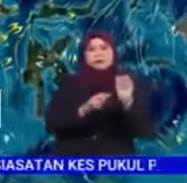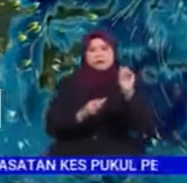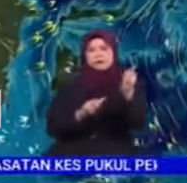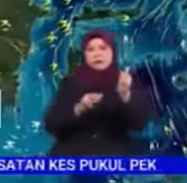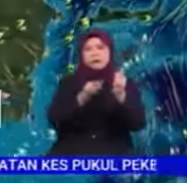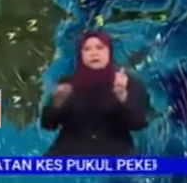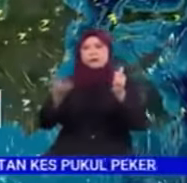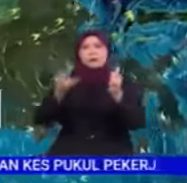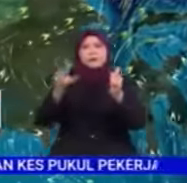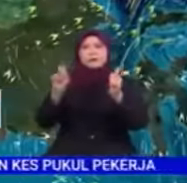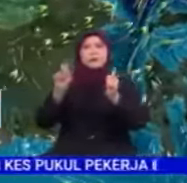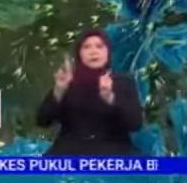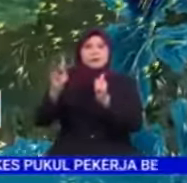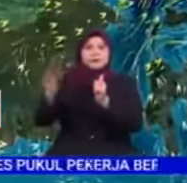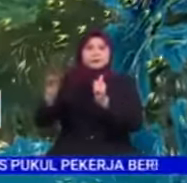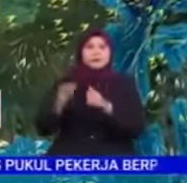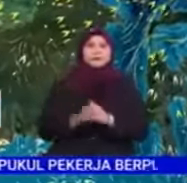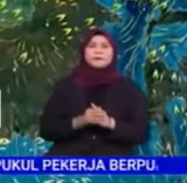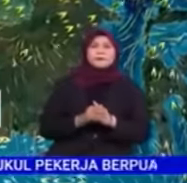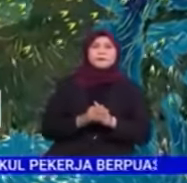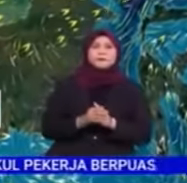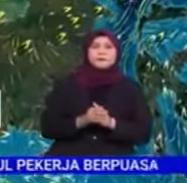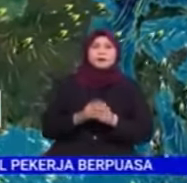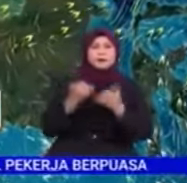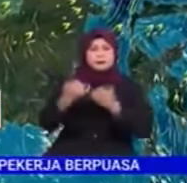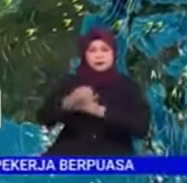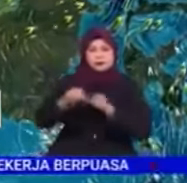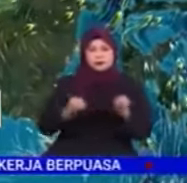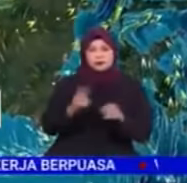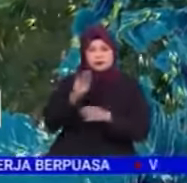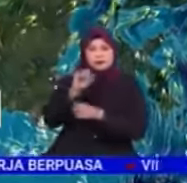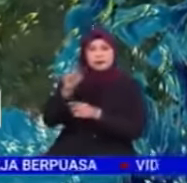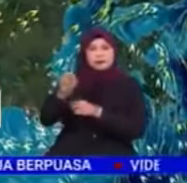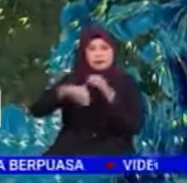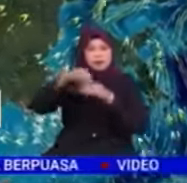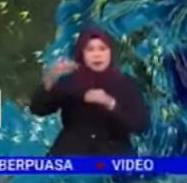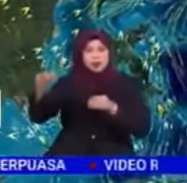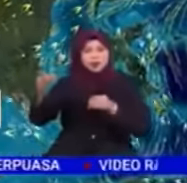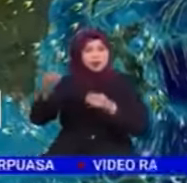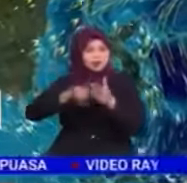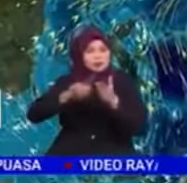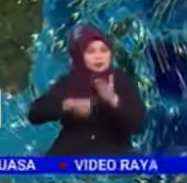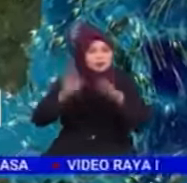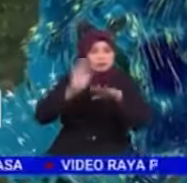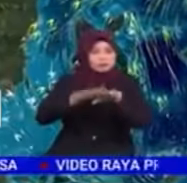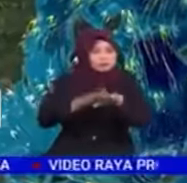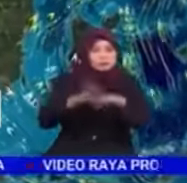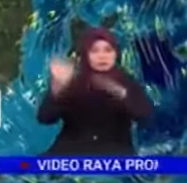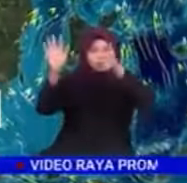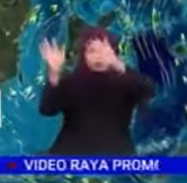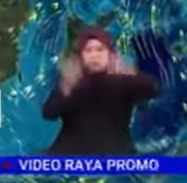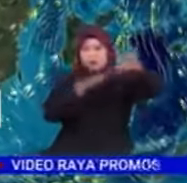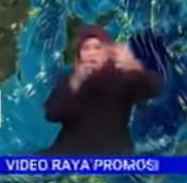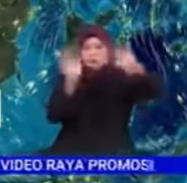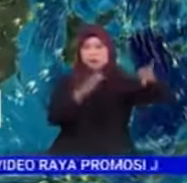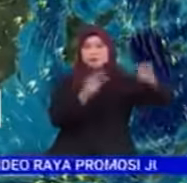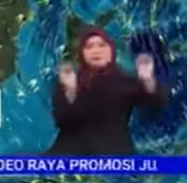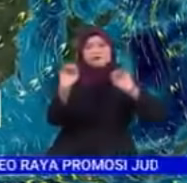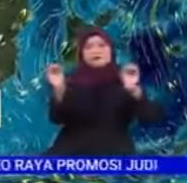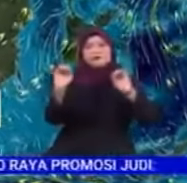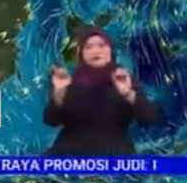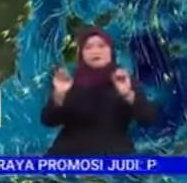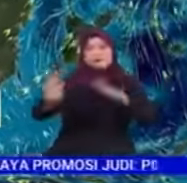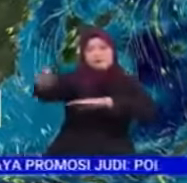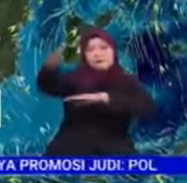30 km sejauh oleh itu cepetan kami tidak mengeluarkan sebarang amaran angin kencang download Dora